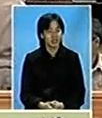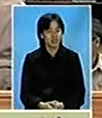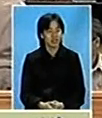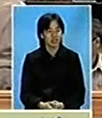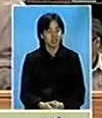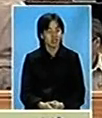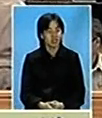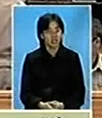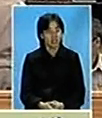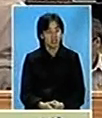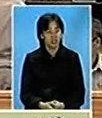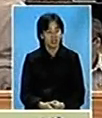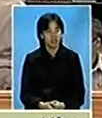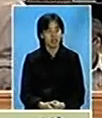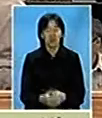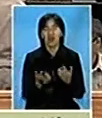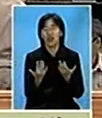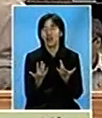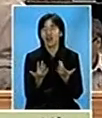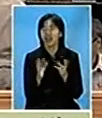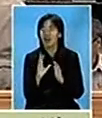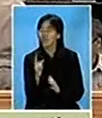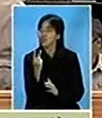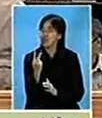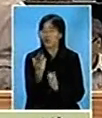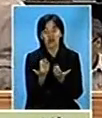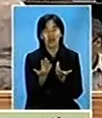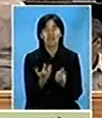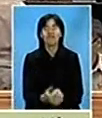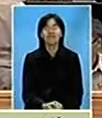กดไม่ไรเดี๋ยวผมยังเดี๋ยวครับผมรออีกสักท่านของท่านนะครับ